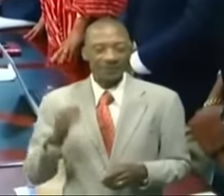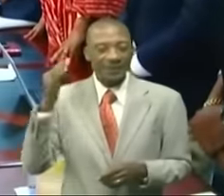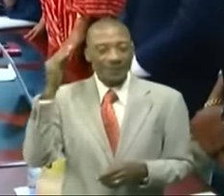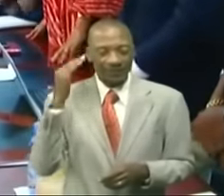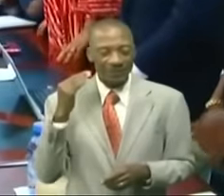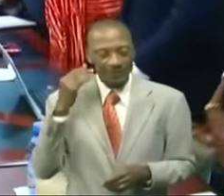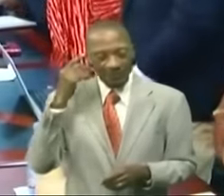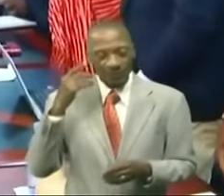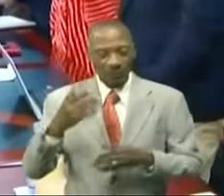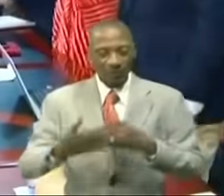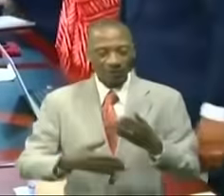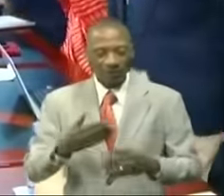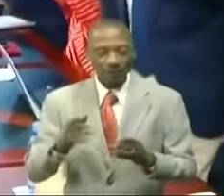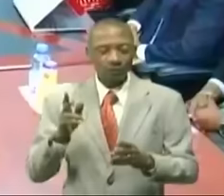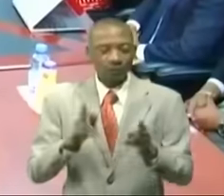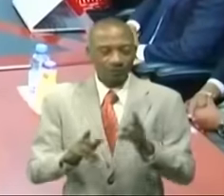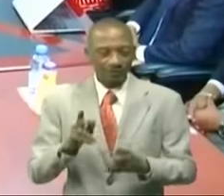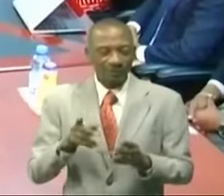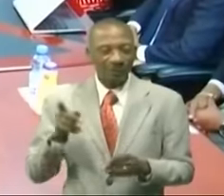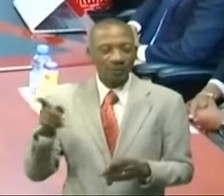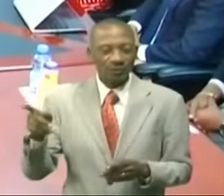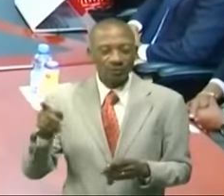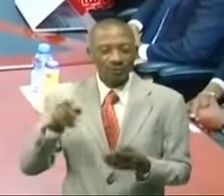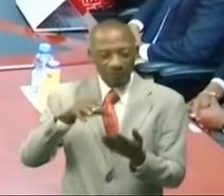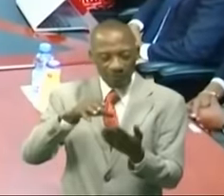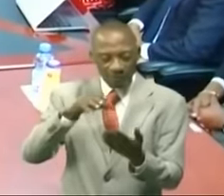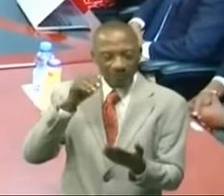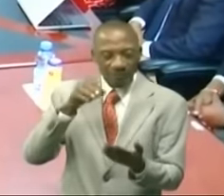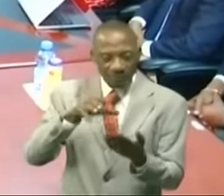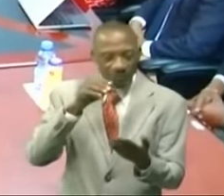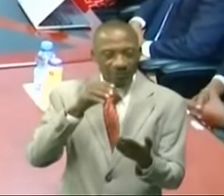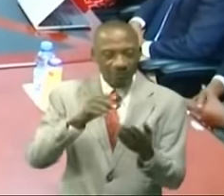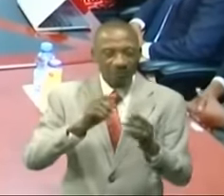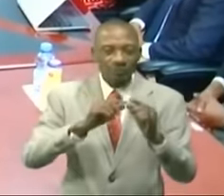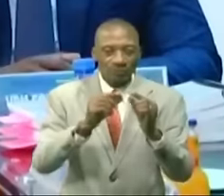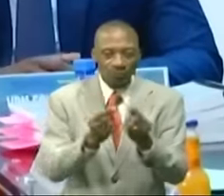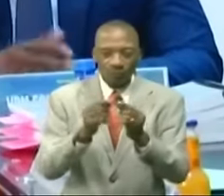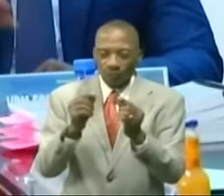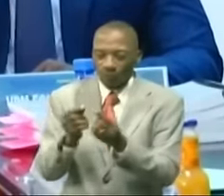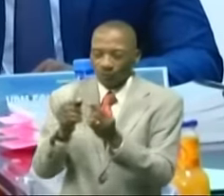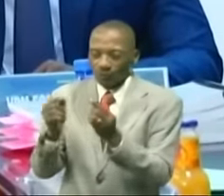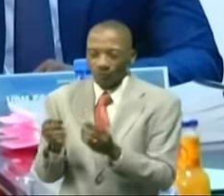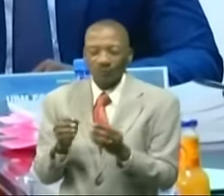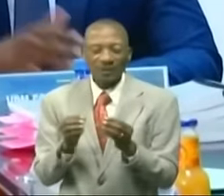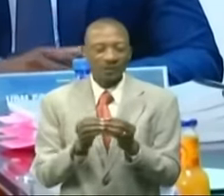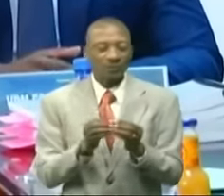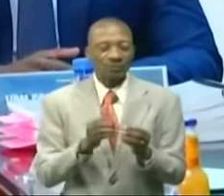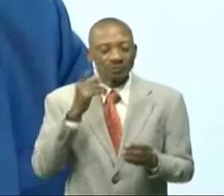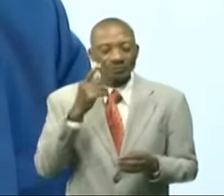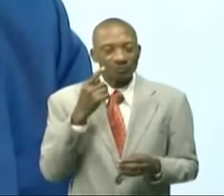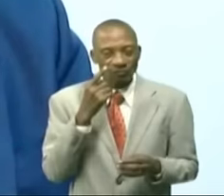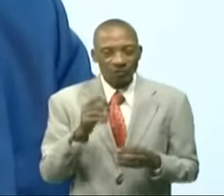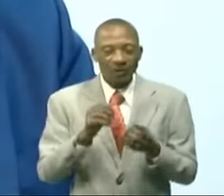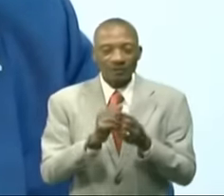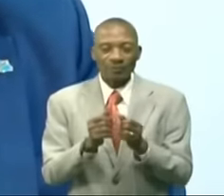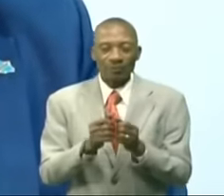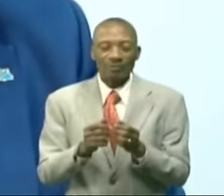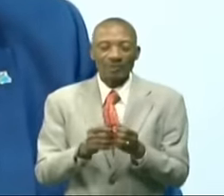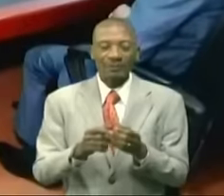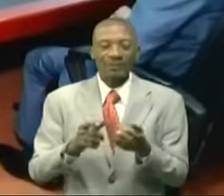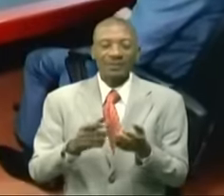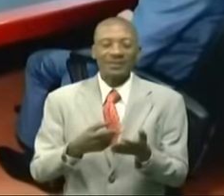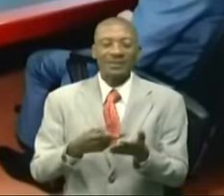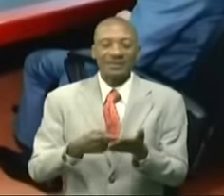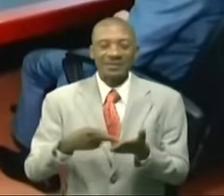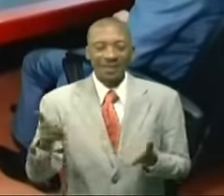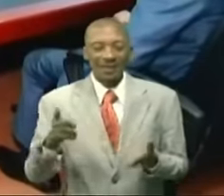la maîtrise de la masse salariale. Cet accord fait suite à la rencontre entre le vice-premier ministre, ministre de l'Intérieur et Sécurité, Jacques Chabani, et